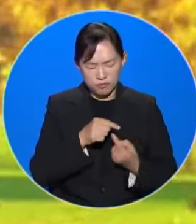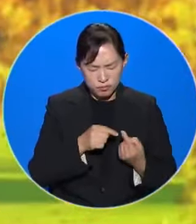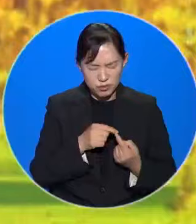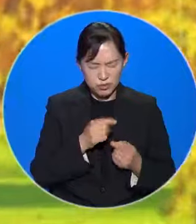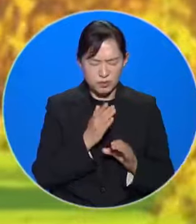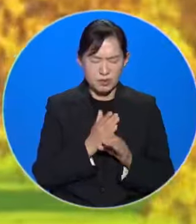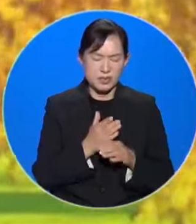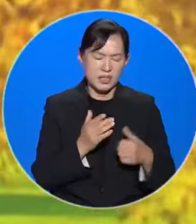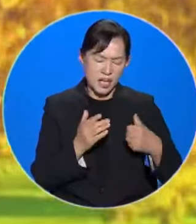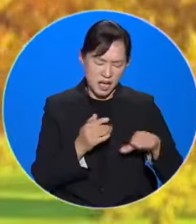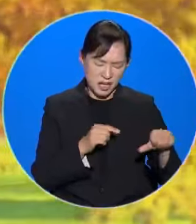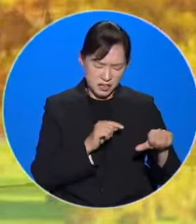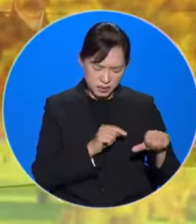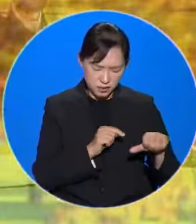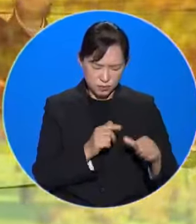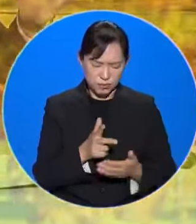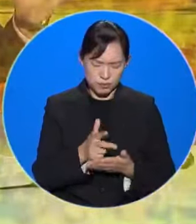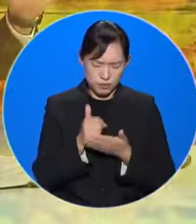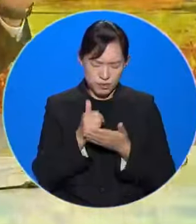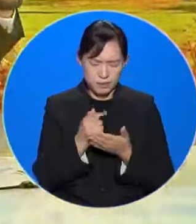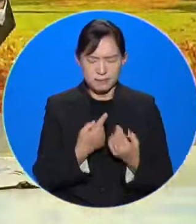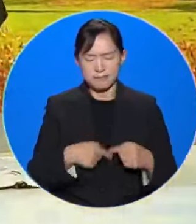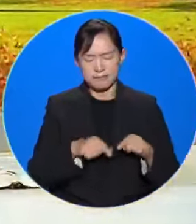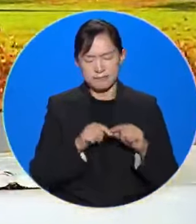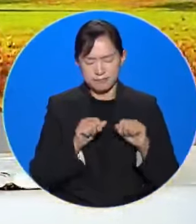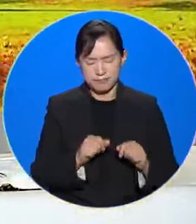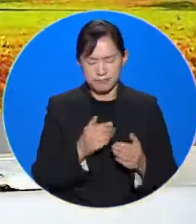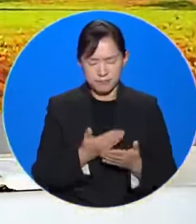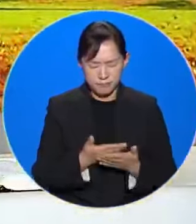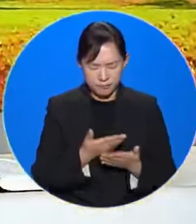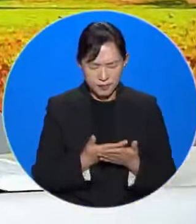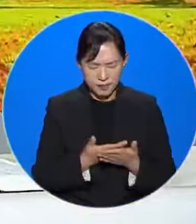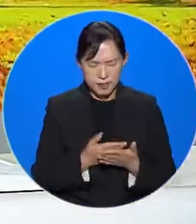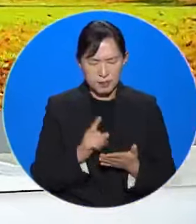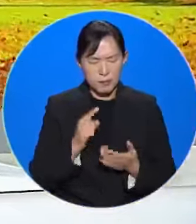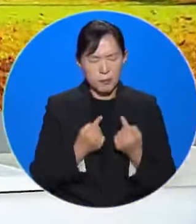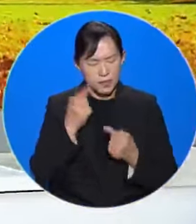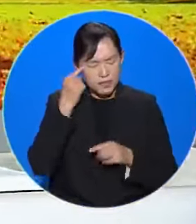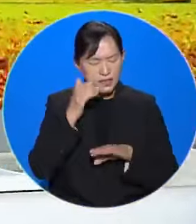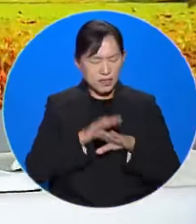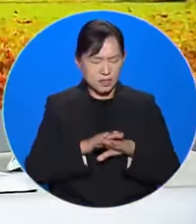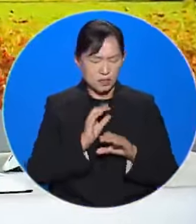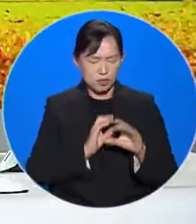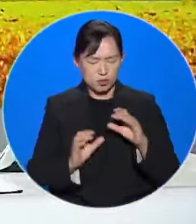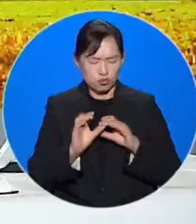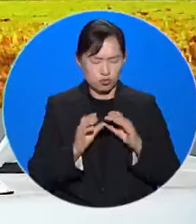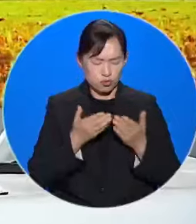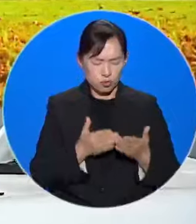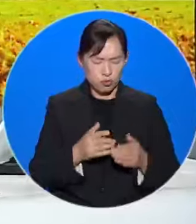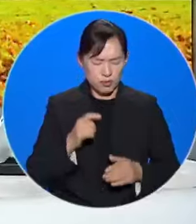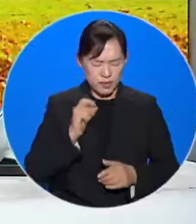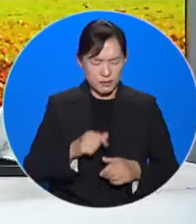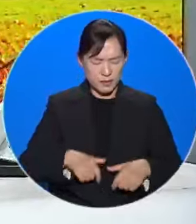되는 우리 아들에게도 주님 이 시간 함께 해주시고 무엇보다 아들에게 지혜를 주시고 강하고 담대한 마음을